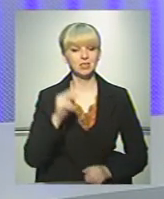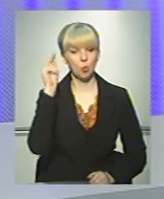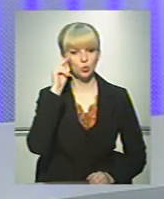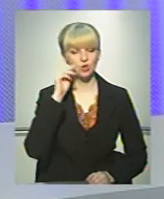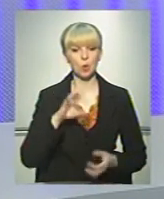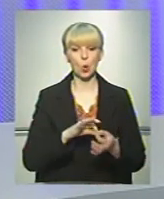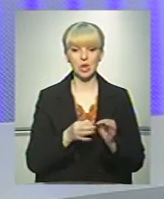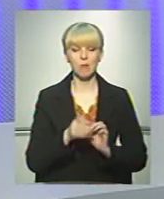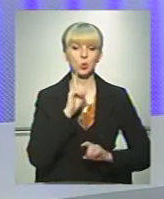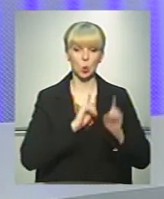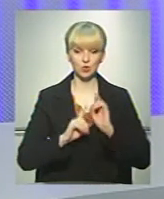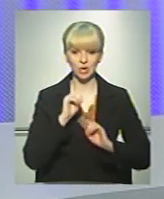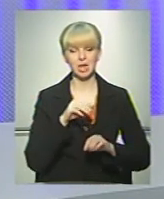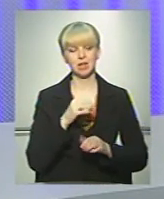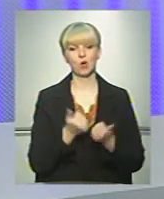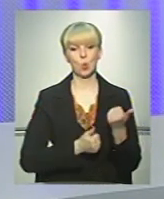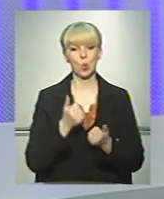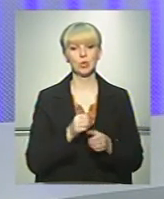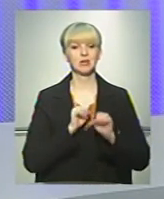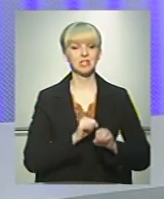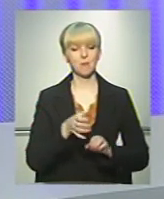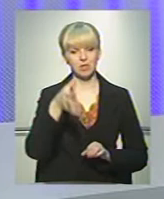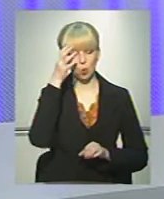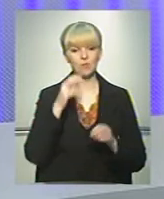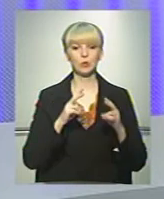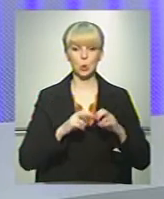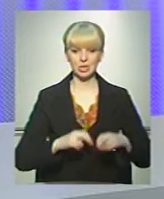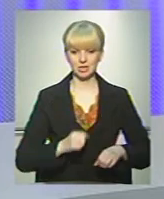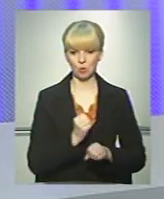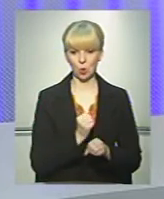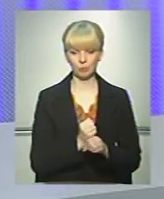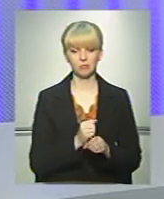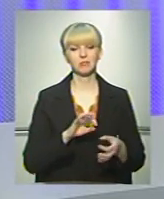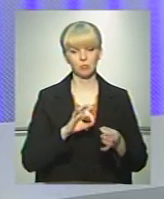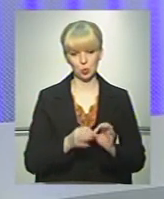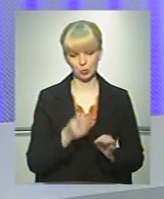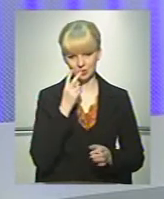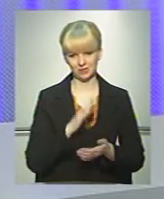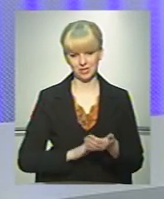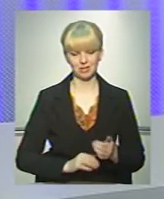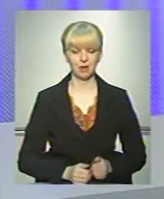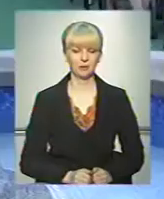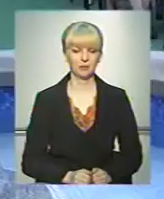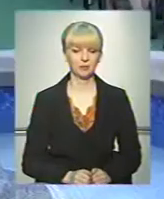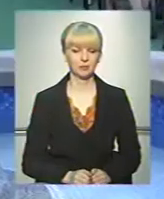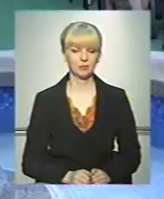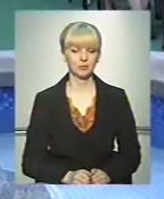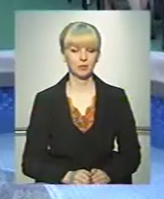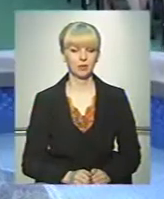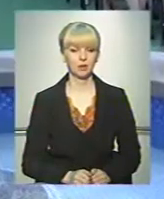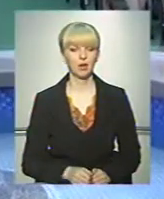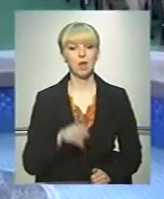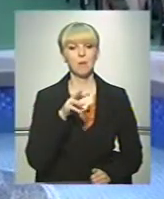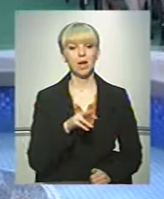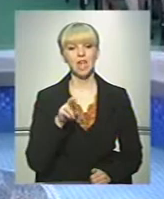учнівських олімпіад, конференцій та конкурсу захисту науково-дослідницьких робіт. З подробицями – наші кореспонденти.